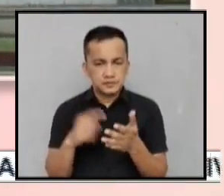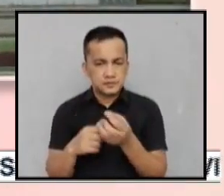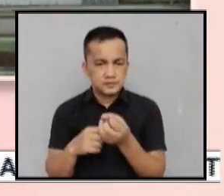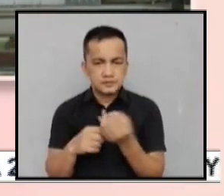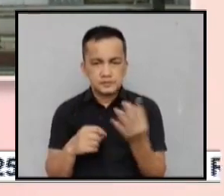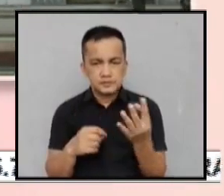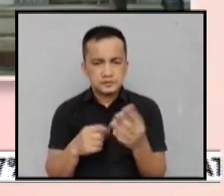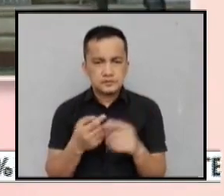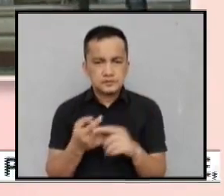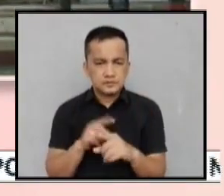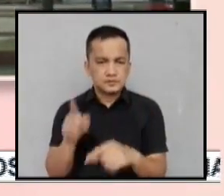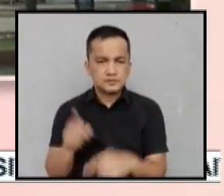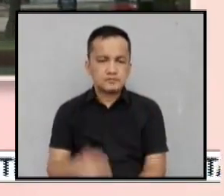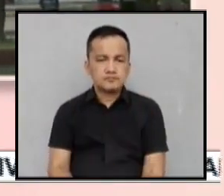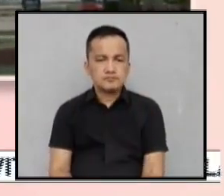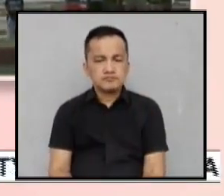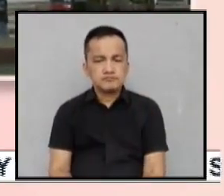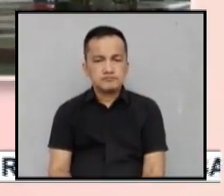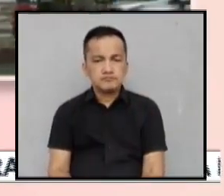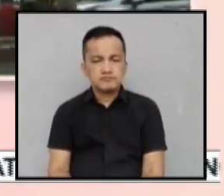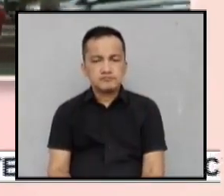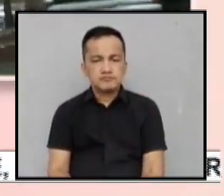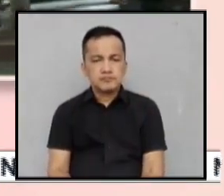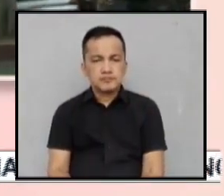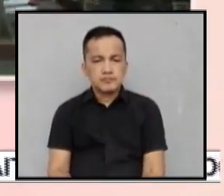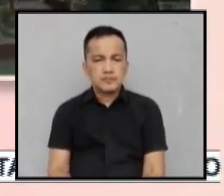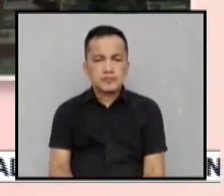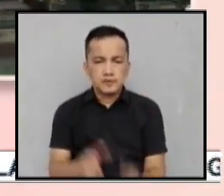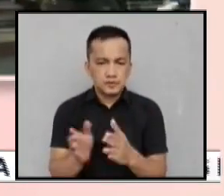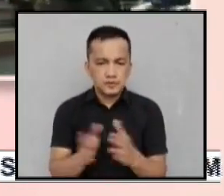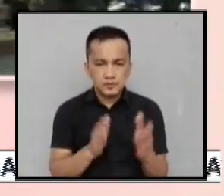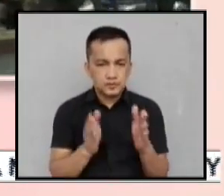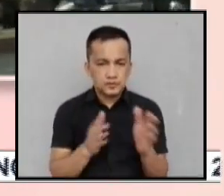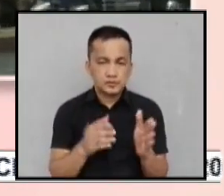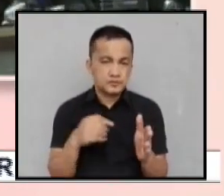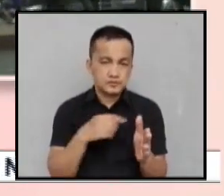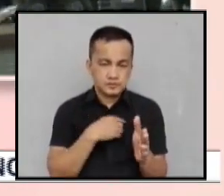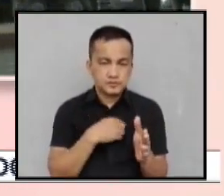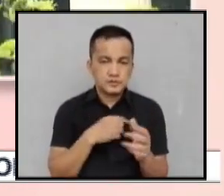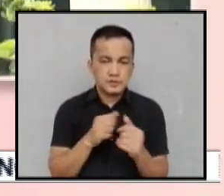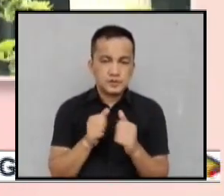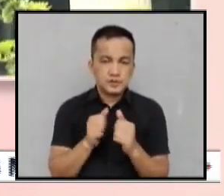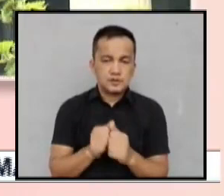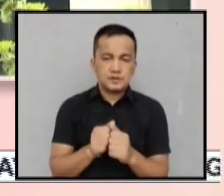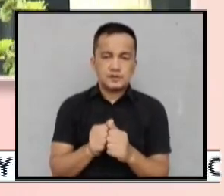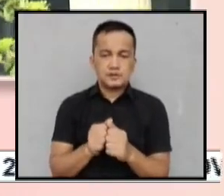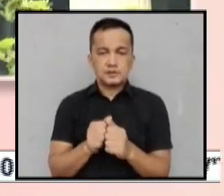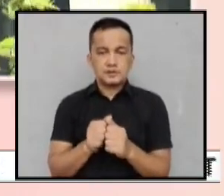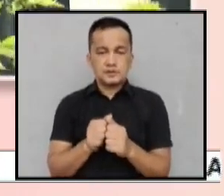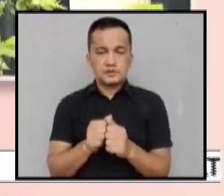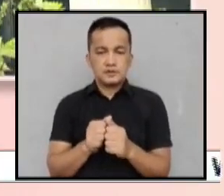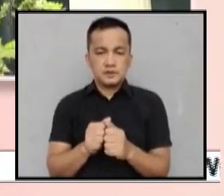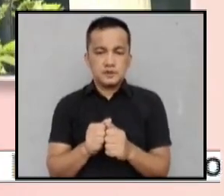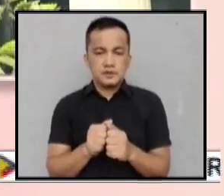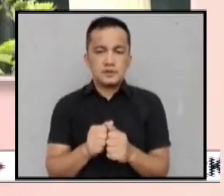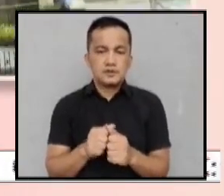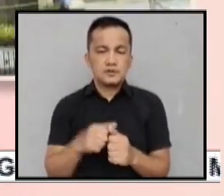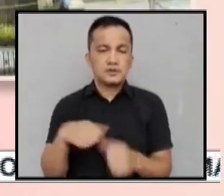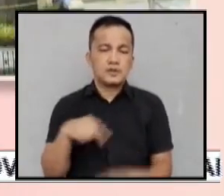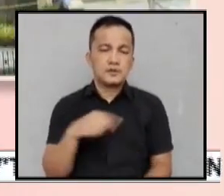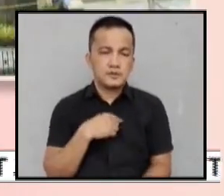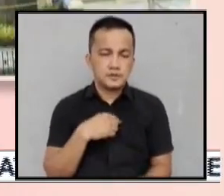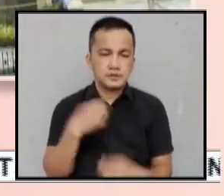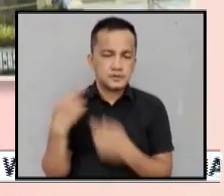that. Ayusin po namin yun. Kasama po namin yun sa aming